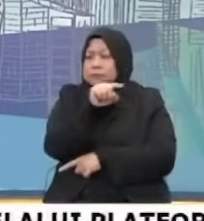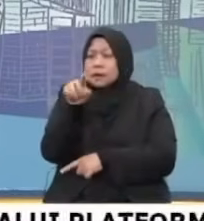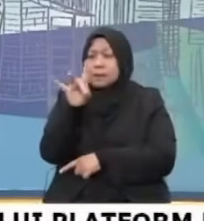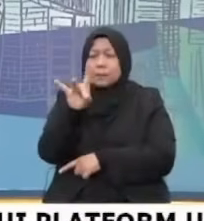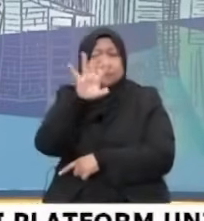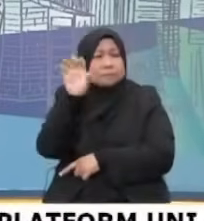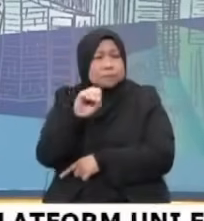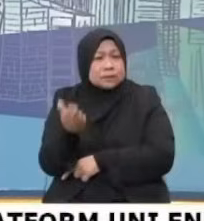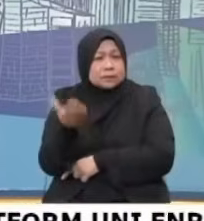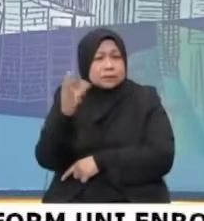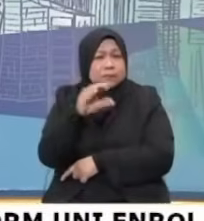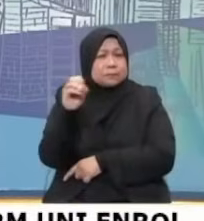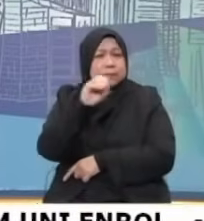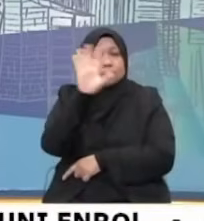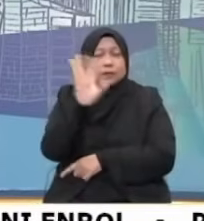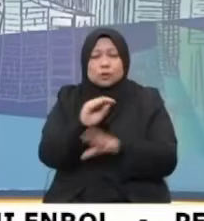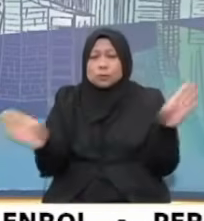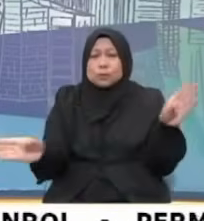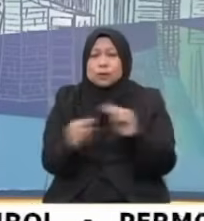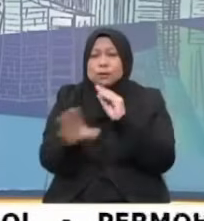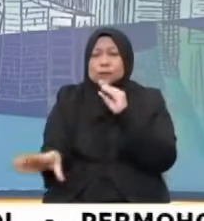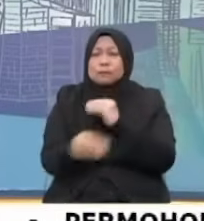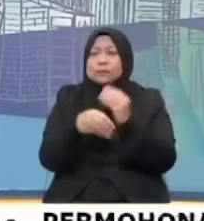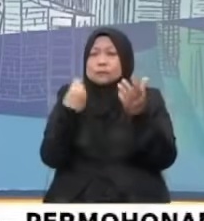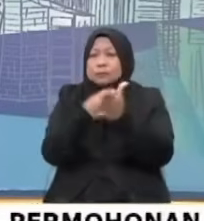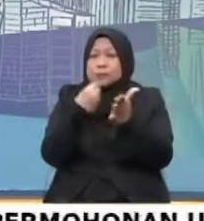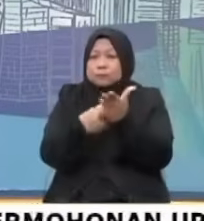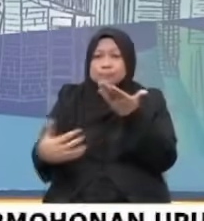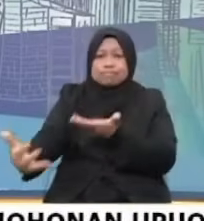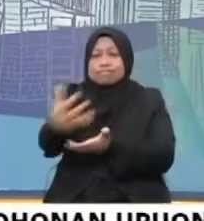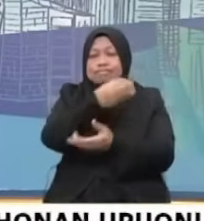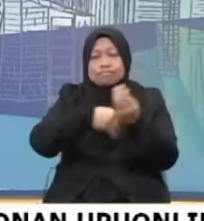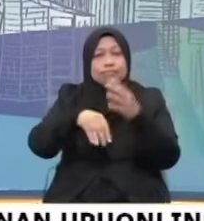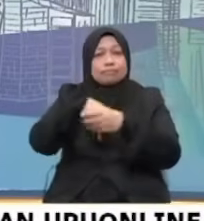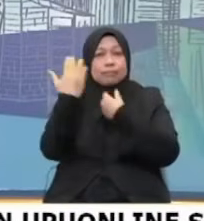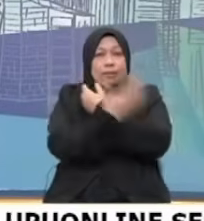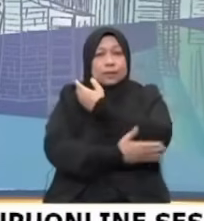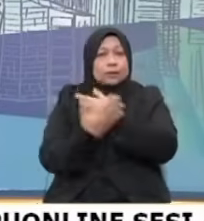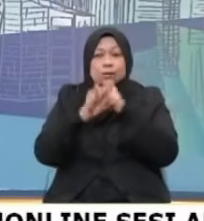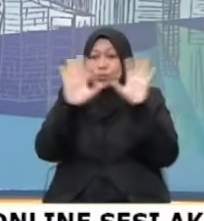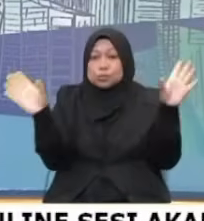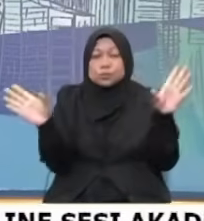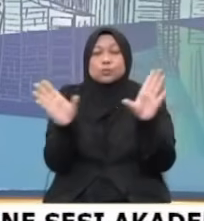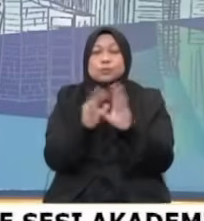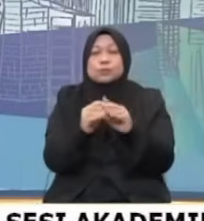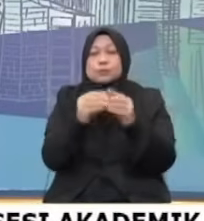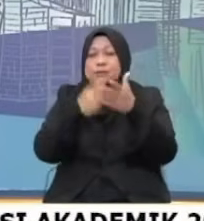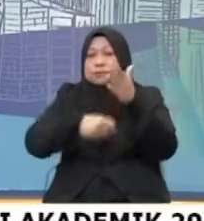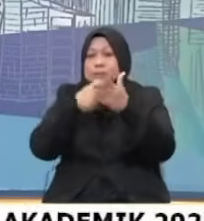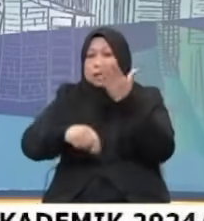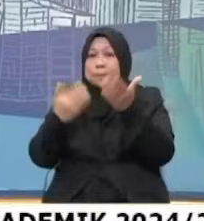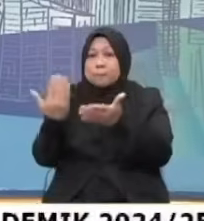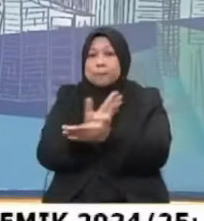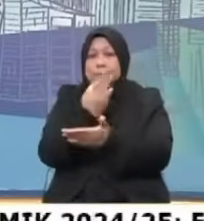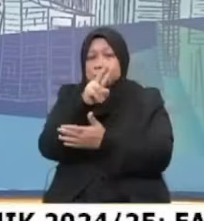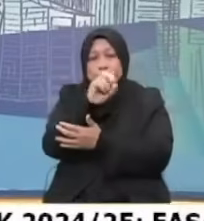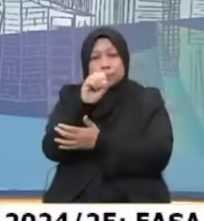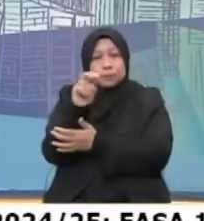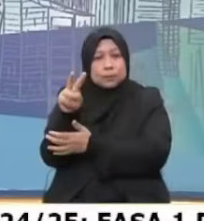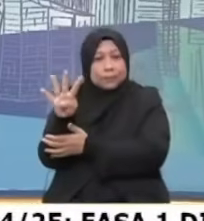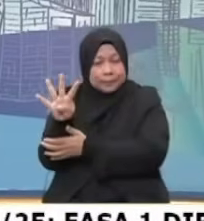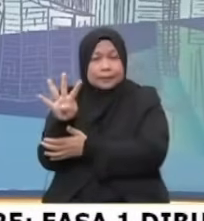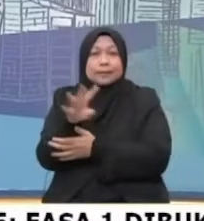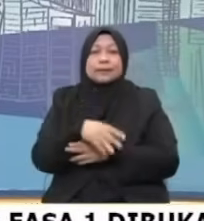8% dan Berapakah jumlah tambahan kutipan hasil negara dari pelaksanaan semua langkah Cukai baru bagi tahun